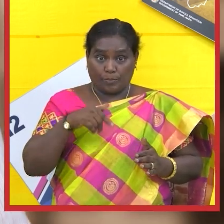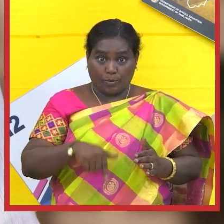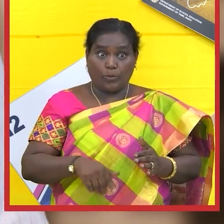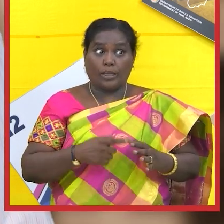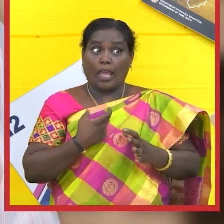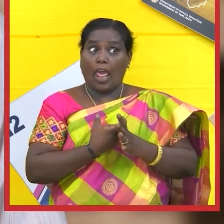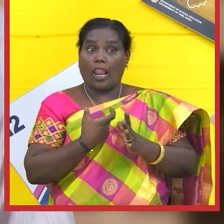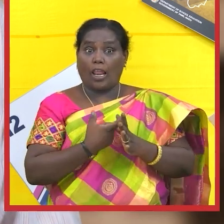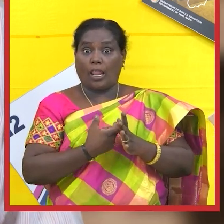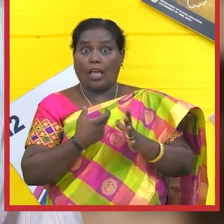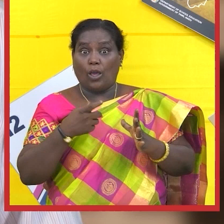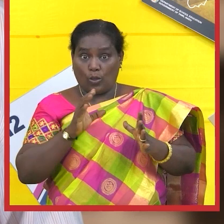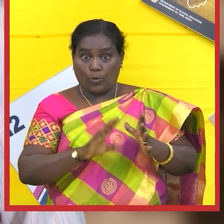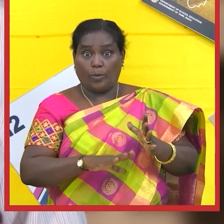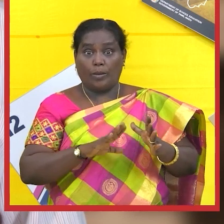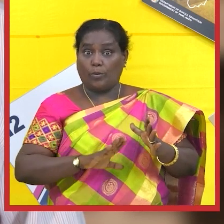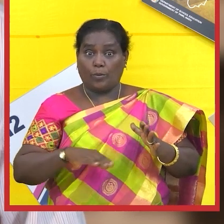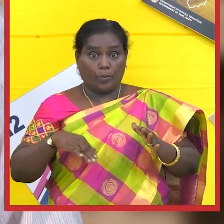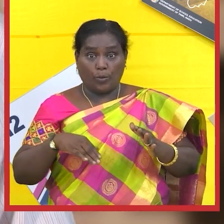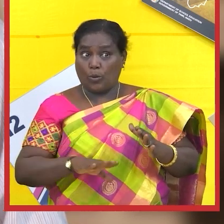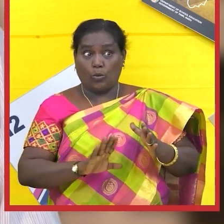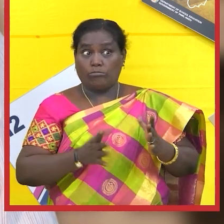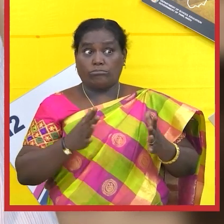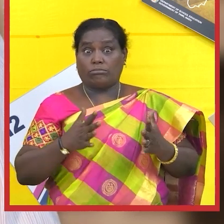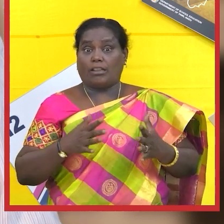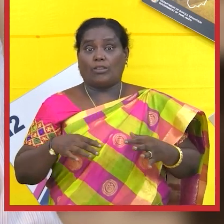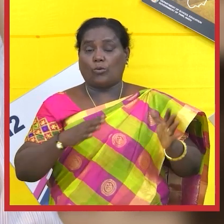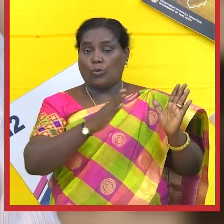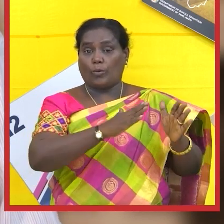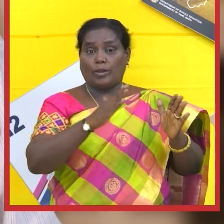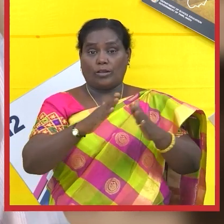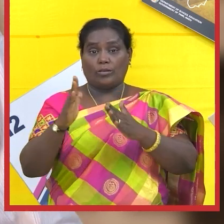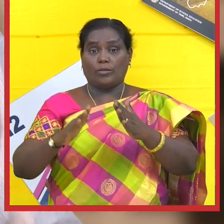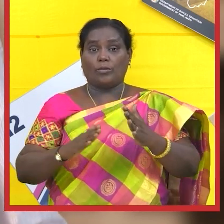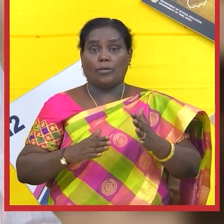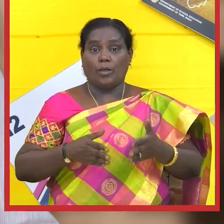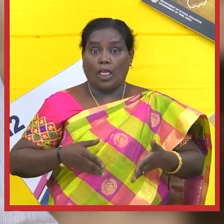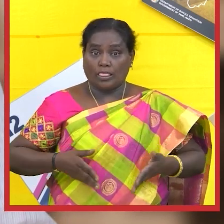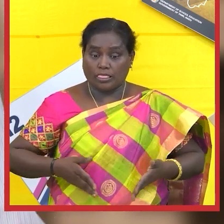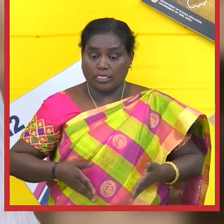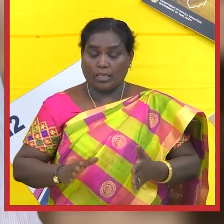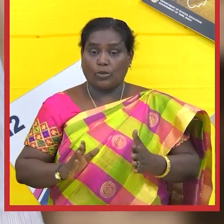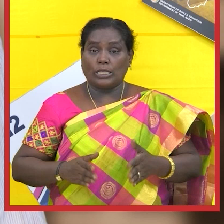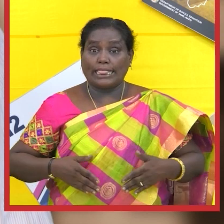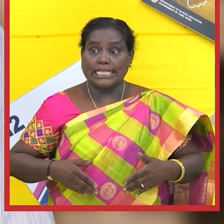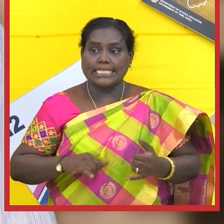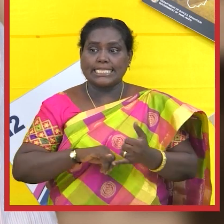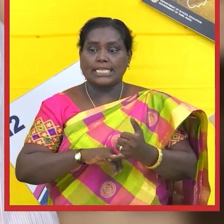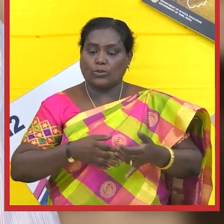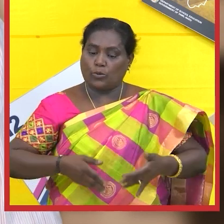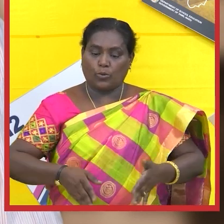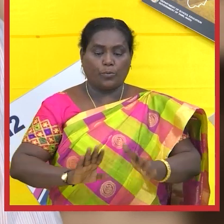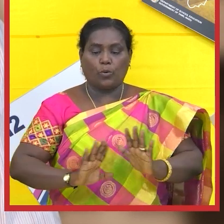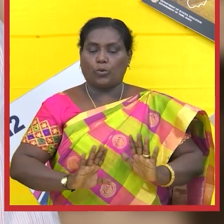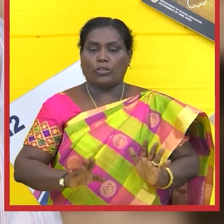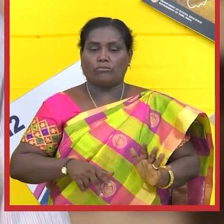இடத்திலே ஒடுக்கப்பட்டவர்களுக்கு கோவில்கள் அந்த ஒடுக்கப்பட்ட கோயிலில் இருக்கக்கூடிய அந்த தெருக்களுக்கு கூட ஒடுக்கப்பட்டவர்கள் நுழைய முடியாது.